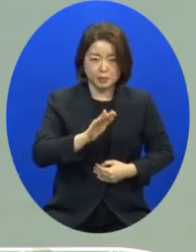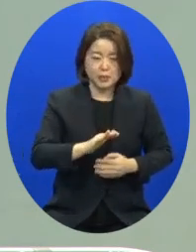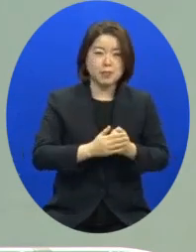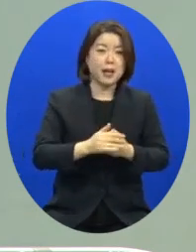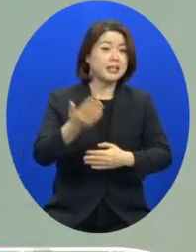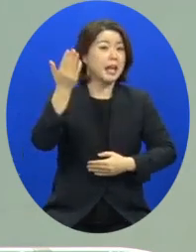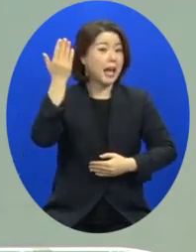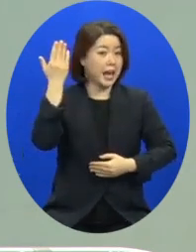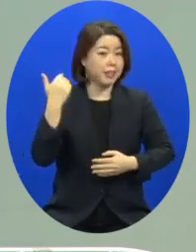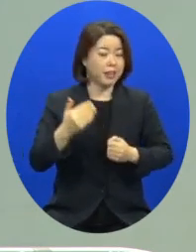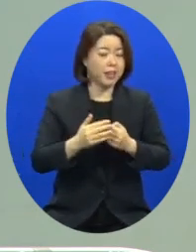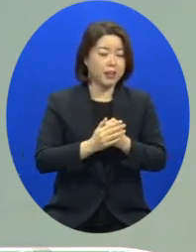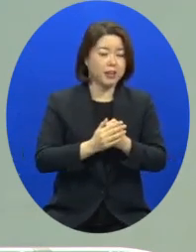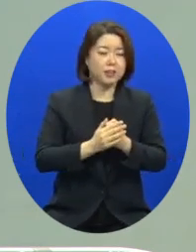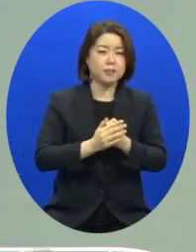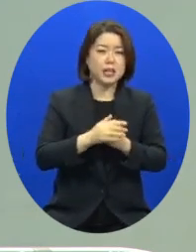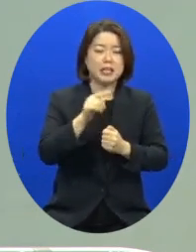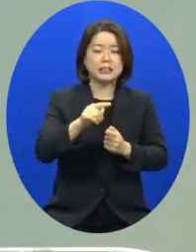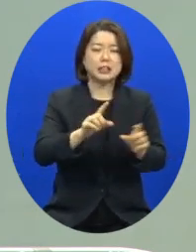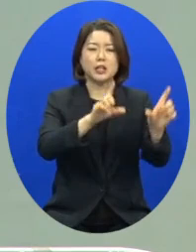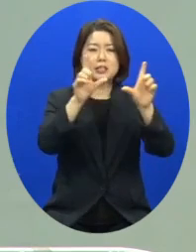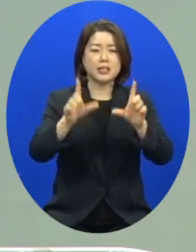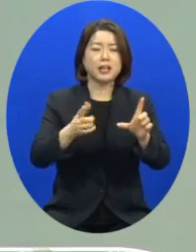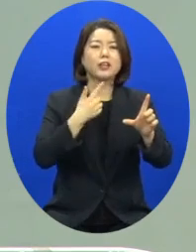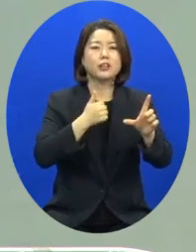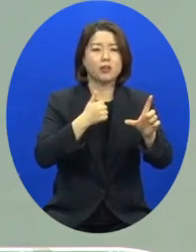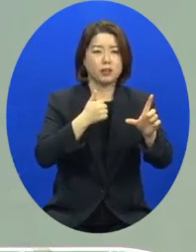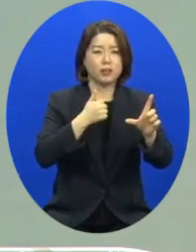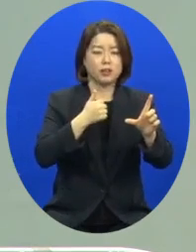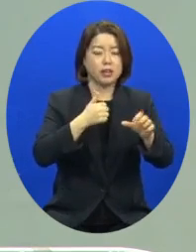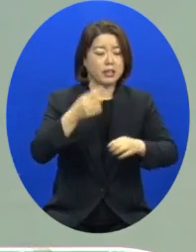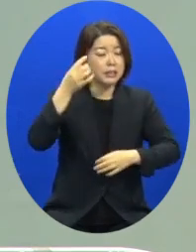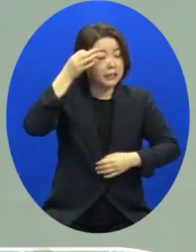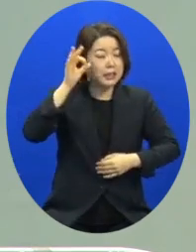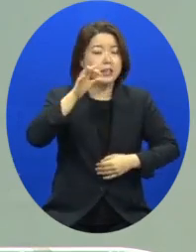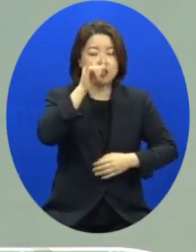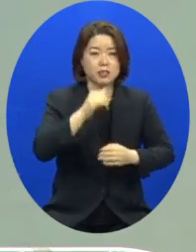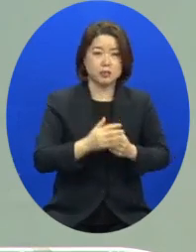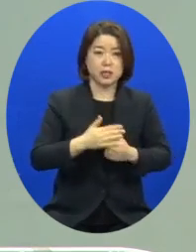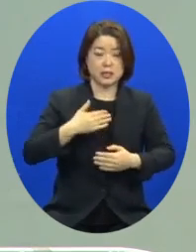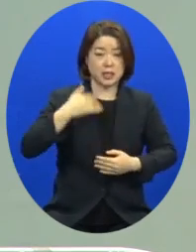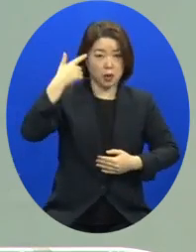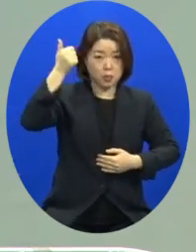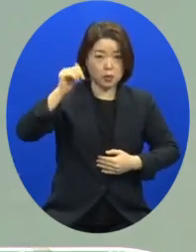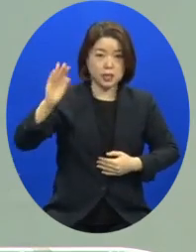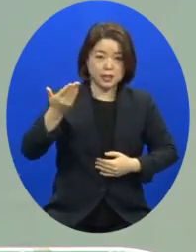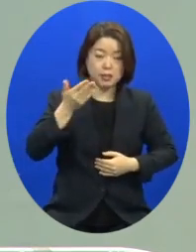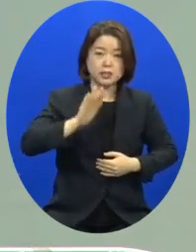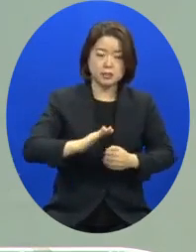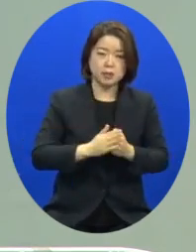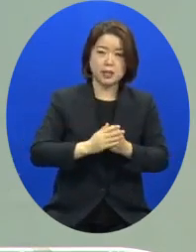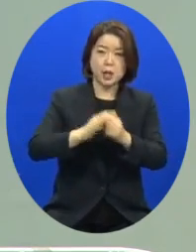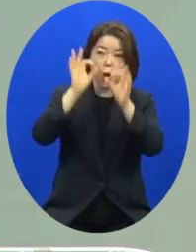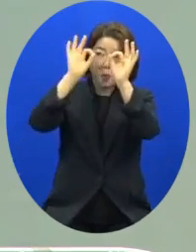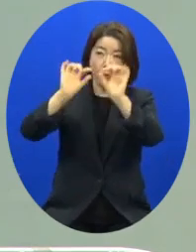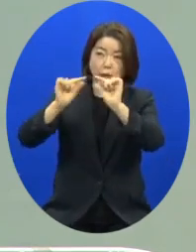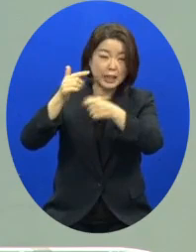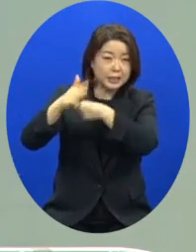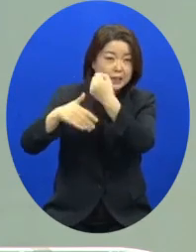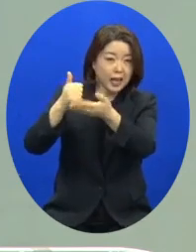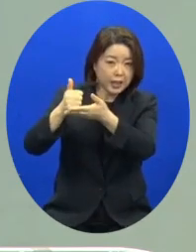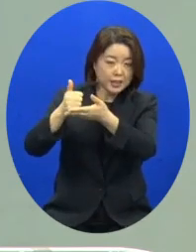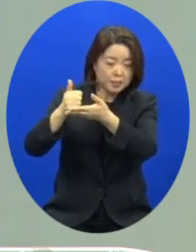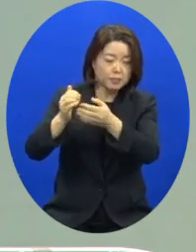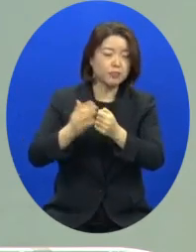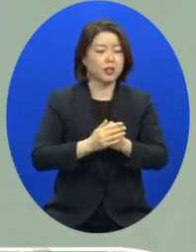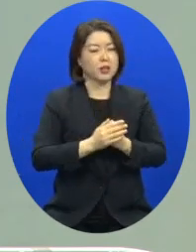못한 삶을 살면서 깨달은 것입니다. 저는 목사가 되고도 보이지 않는 하나님보다 보이는